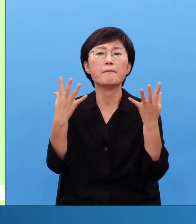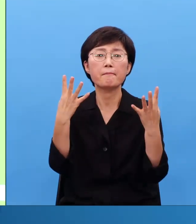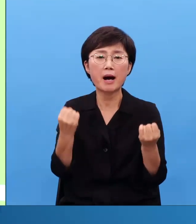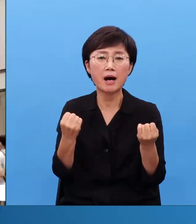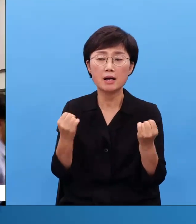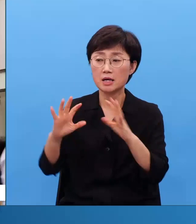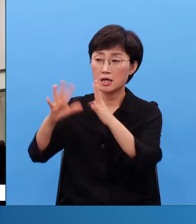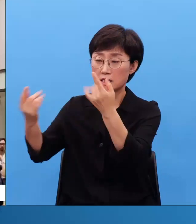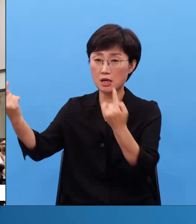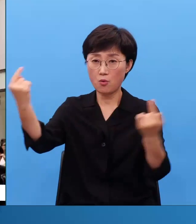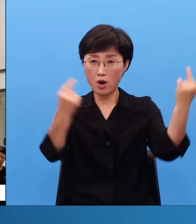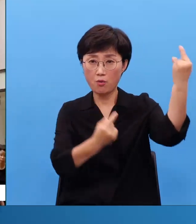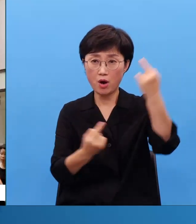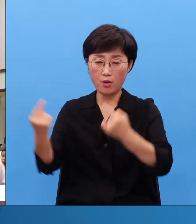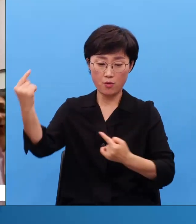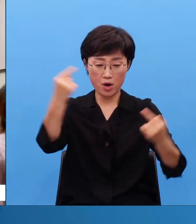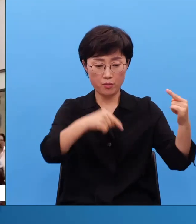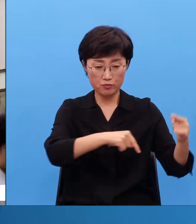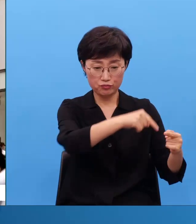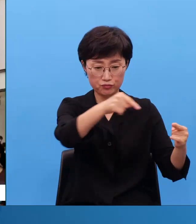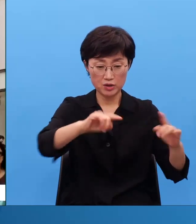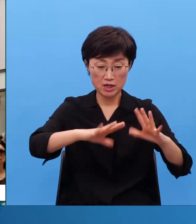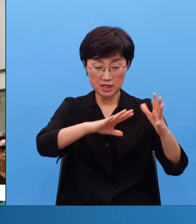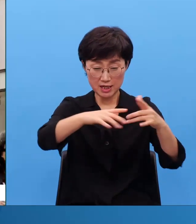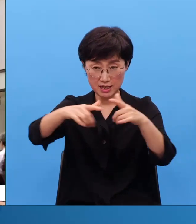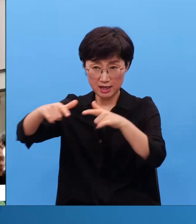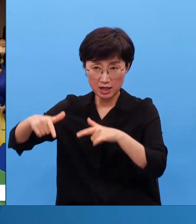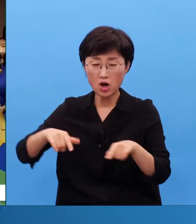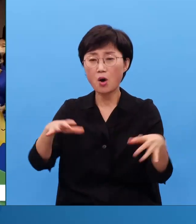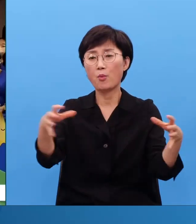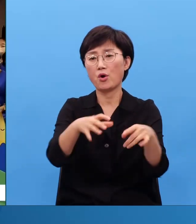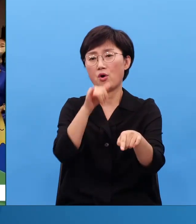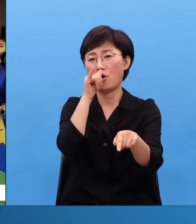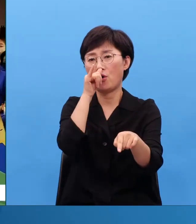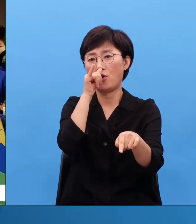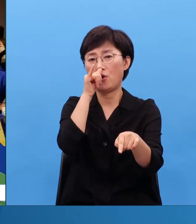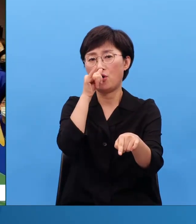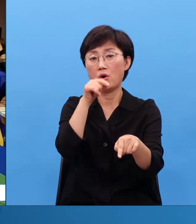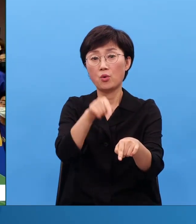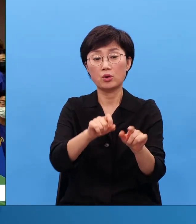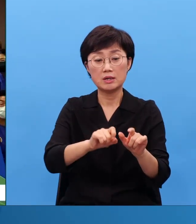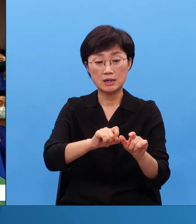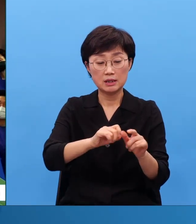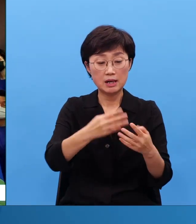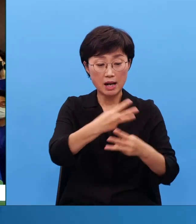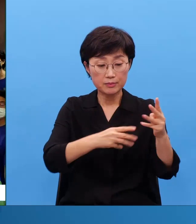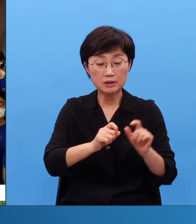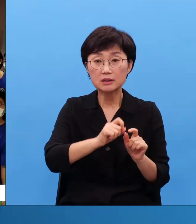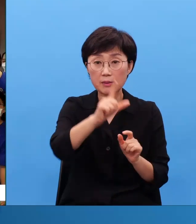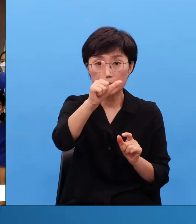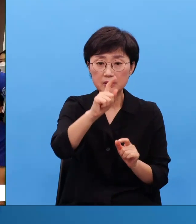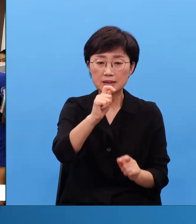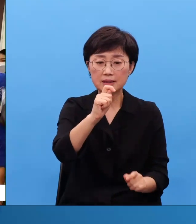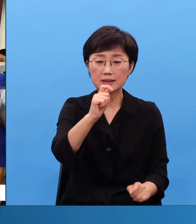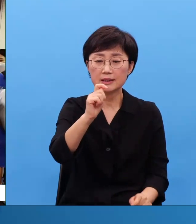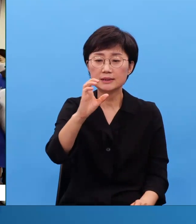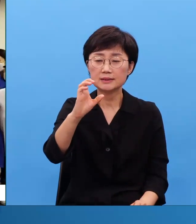모여 사는 TCK 도시가 되었어. 이곳에 사는 대부분의 랩넌트들이